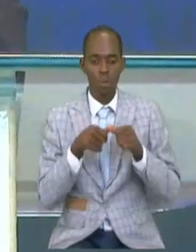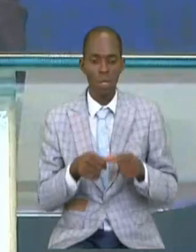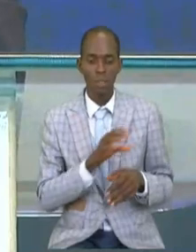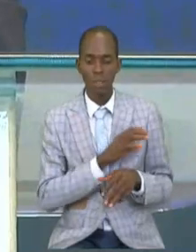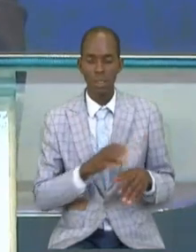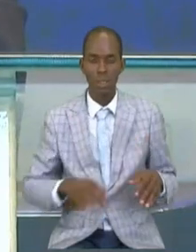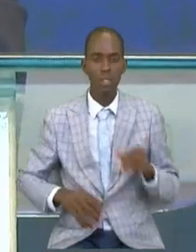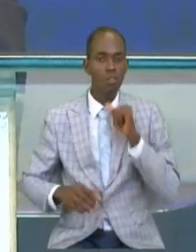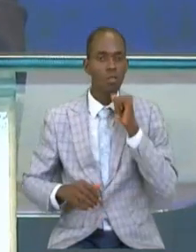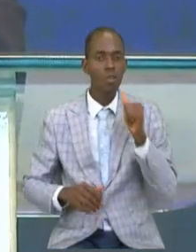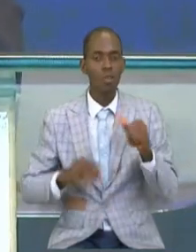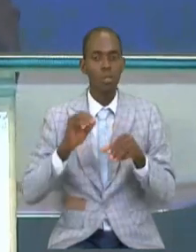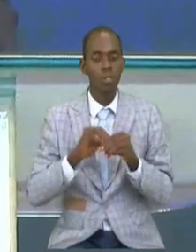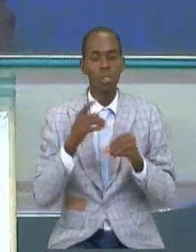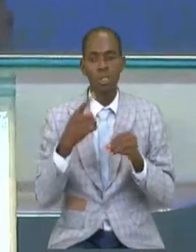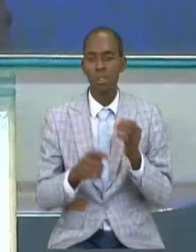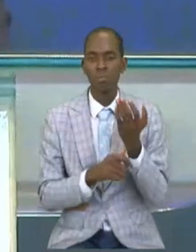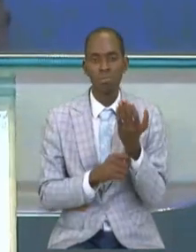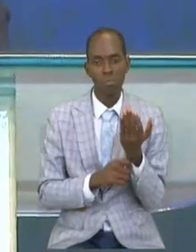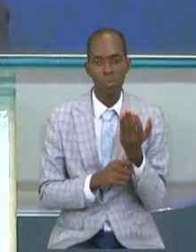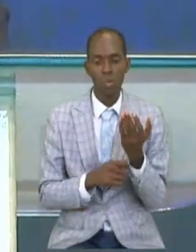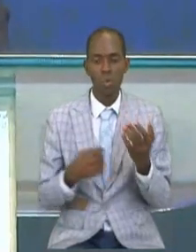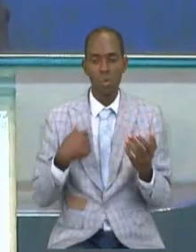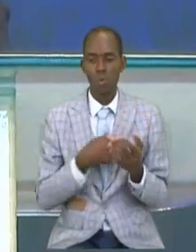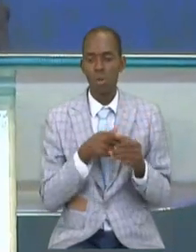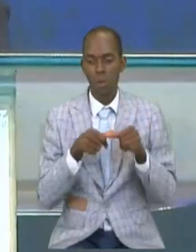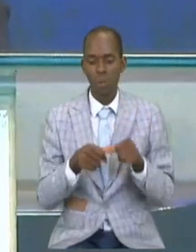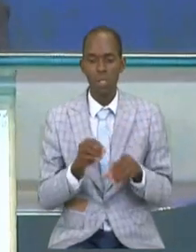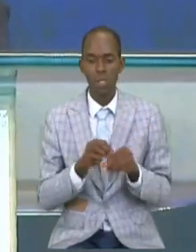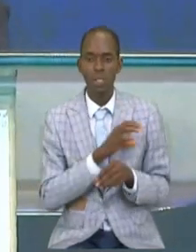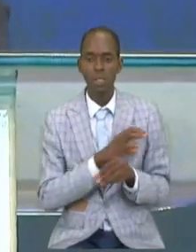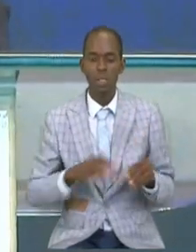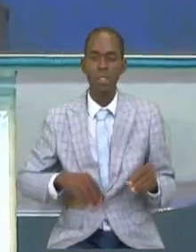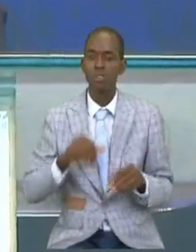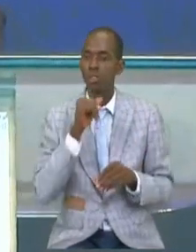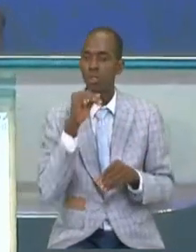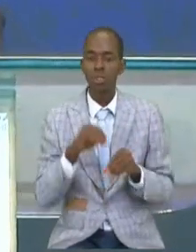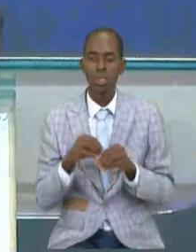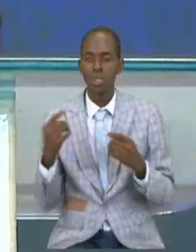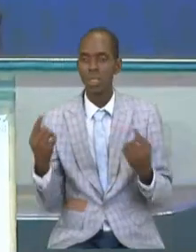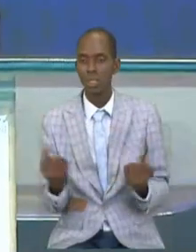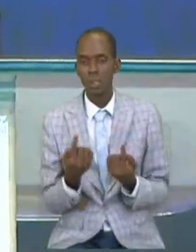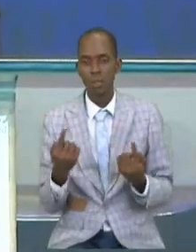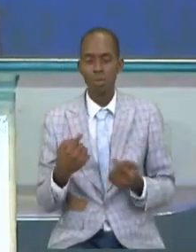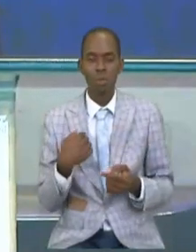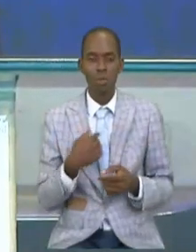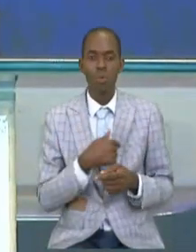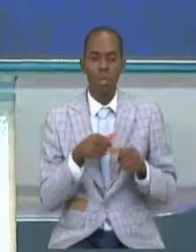lui. On ne demeure pas dans la chair. Nous ne demeurons pas dans le péché.